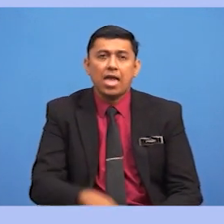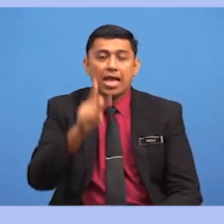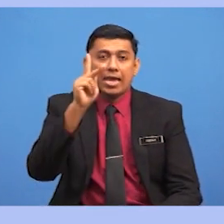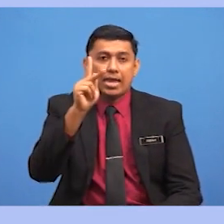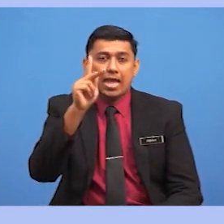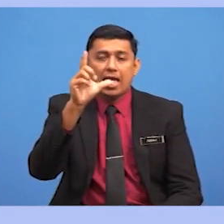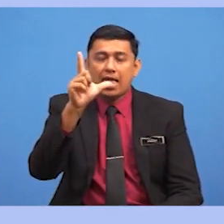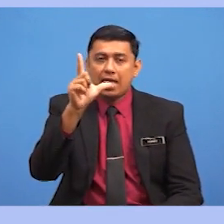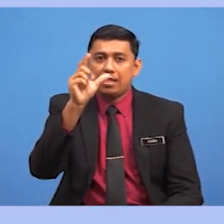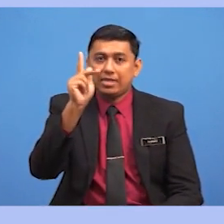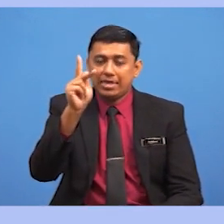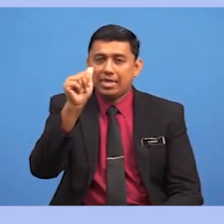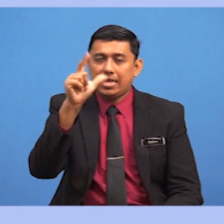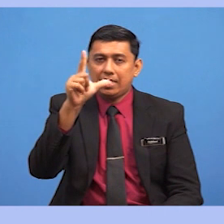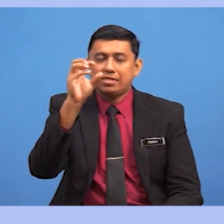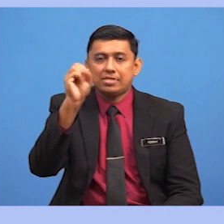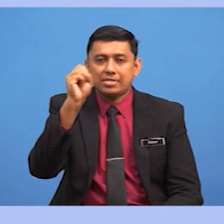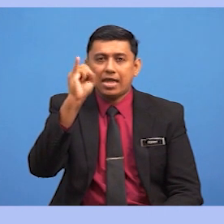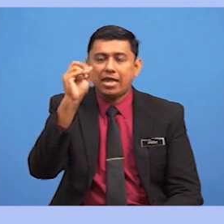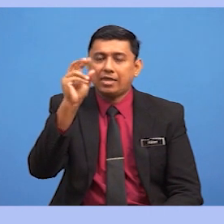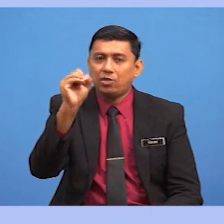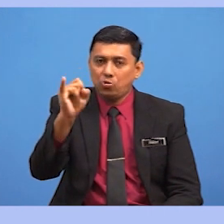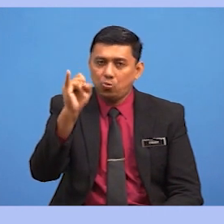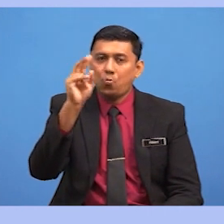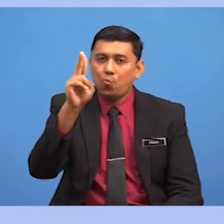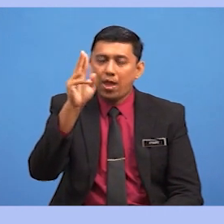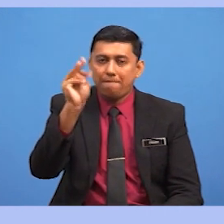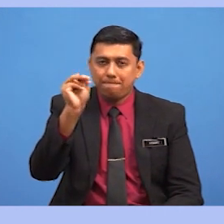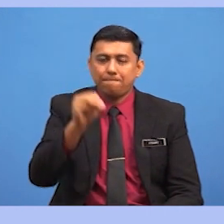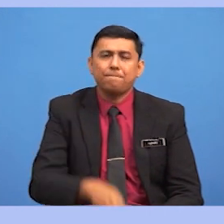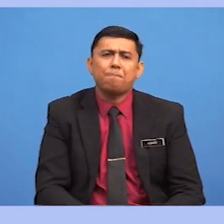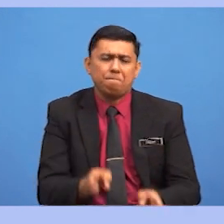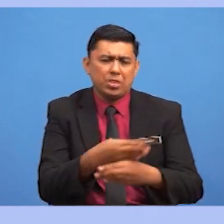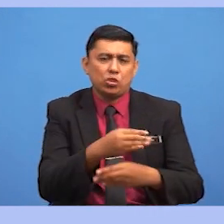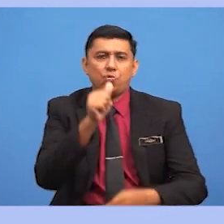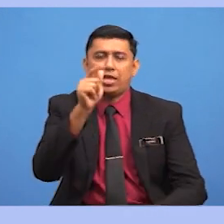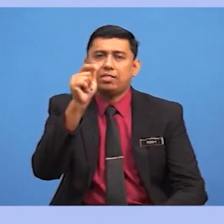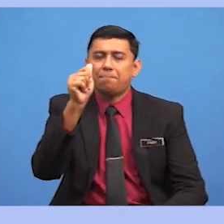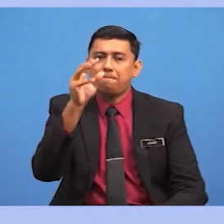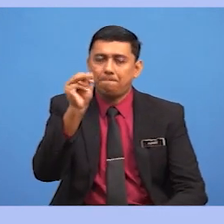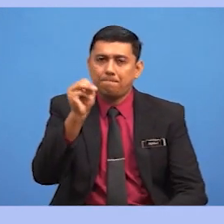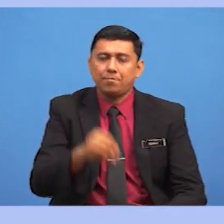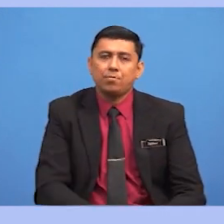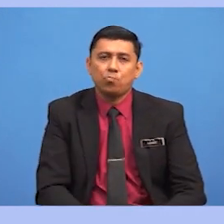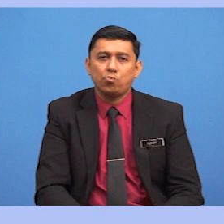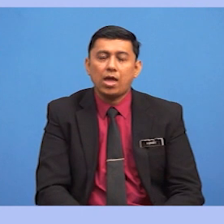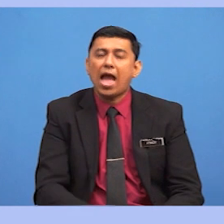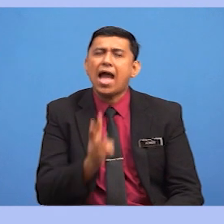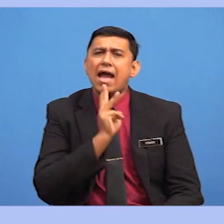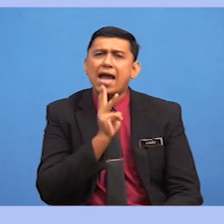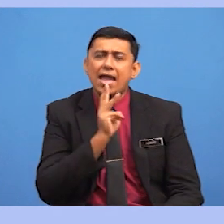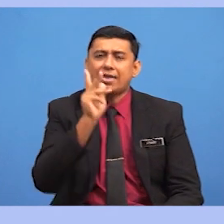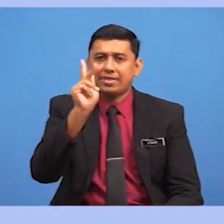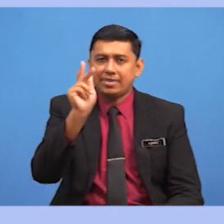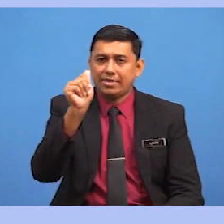kalsium, dalam pil kalsium, unsur ini wujud dalam bentuk atom. Dalam air kapur